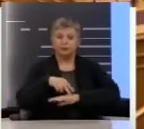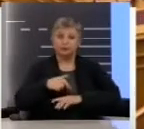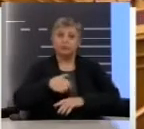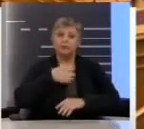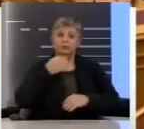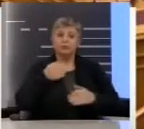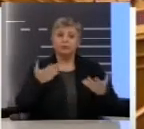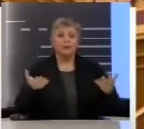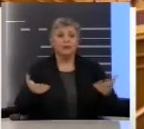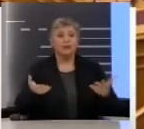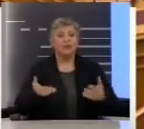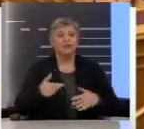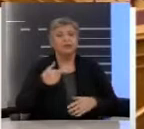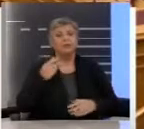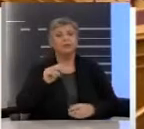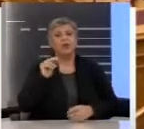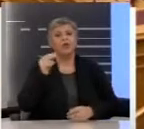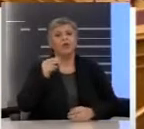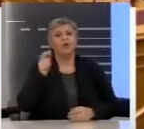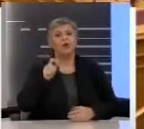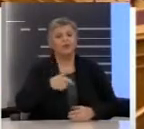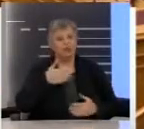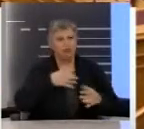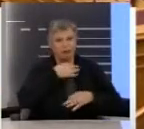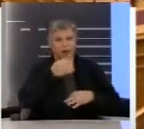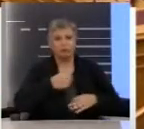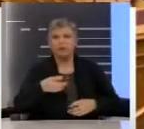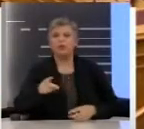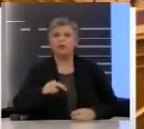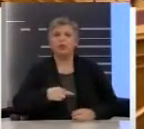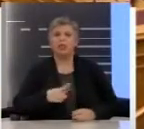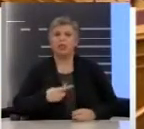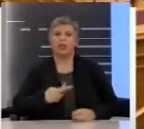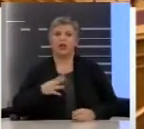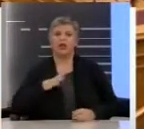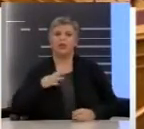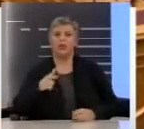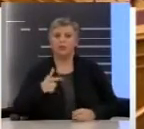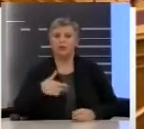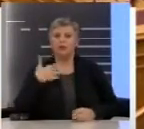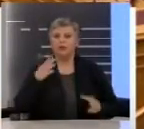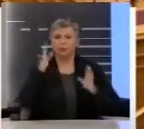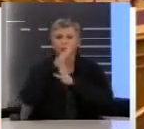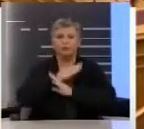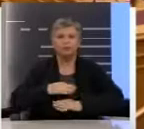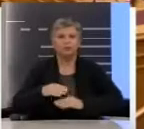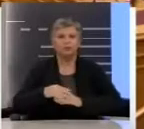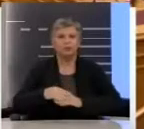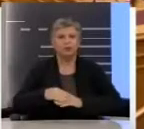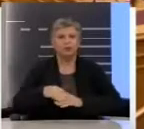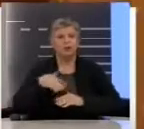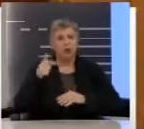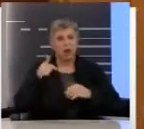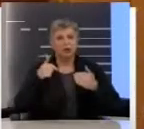οι διεμφυλικοί μέχρι τώρα ήταν αόρατοι. Έρχονται στην ορατότητα. Κάνουμε το αυτονόητο. Και